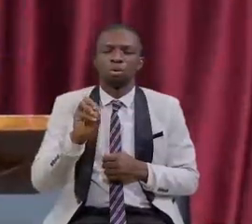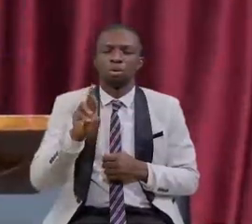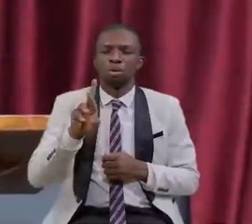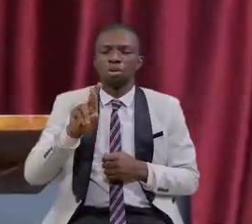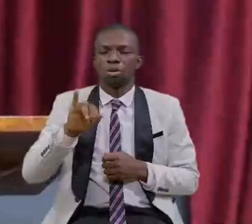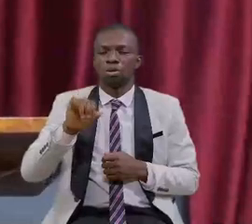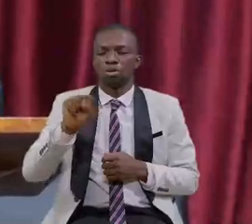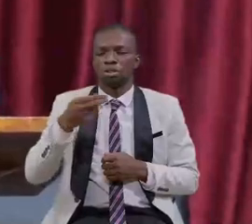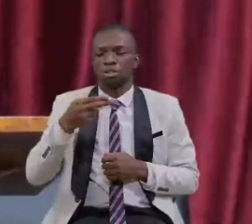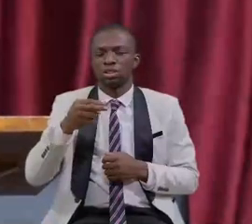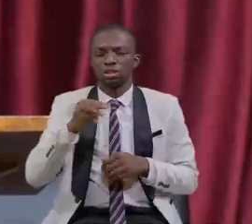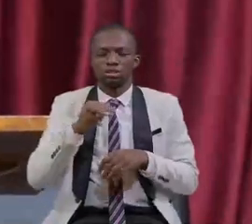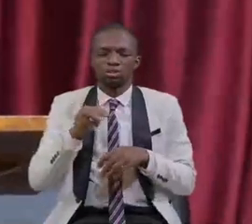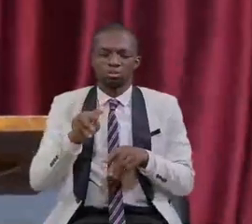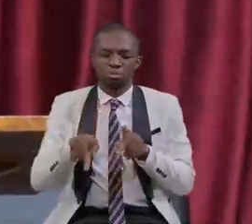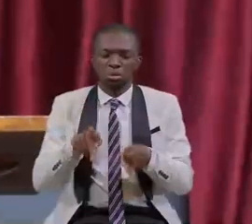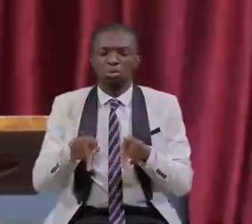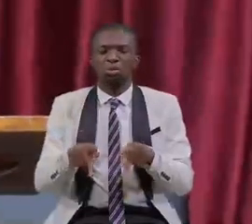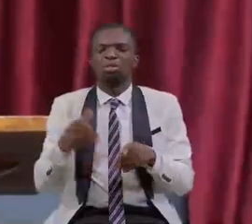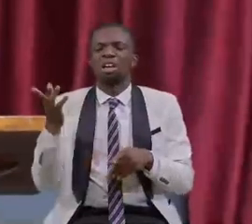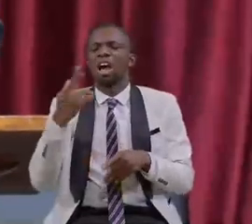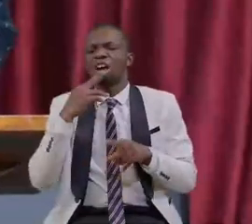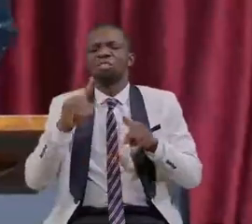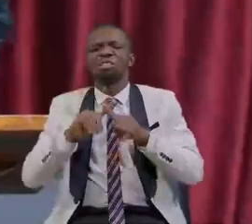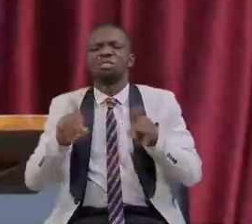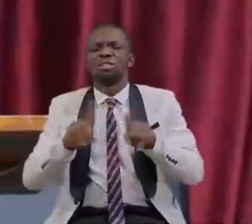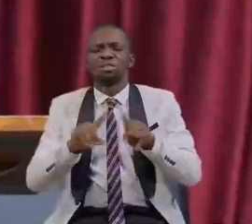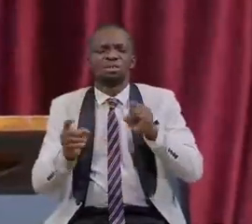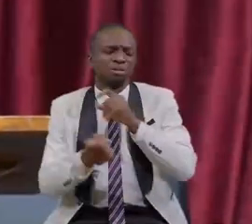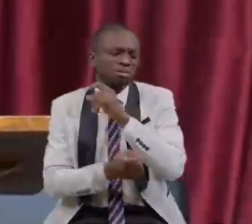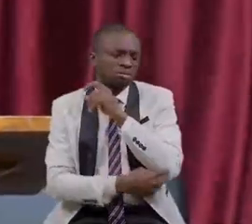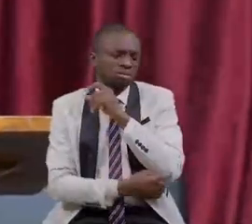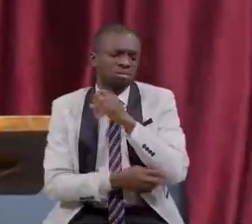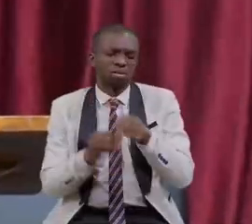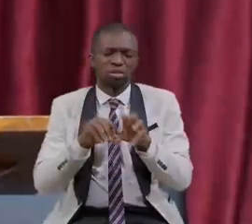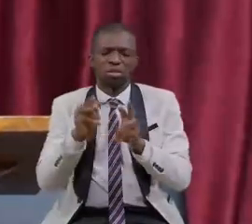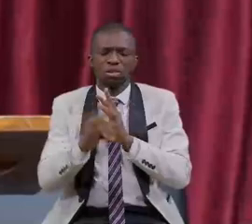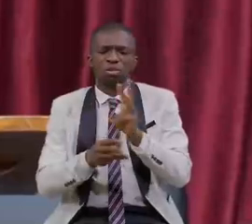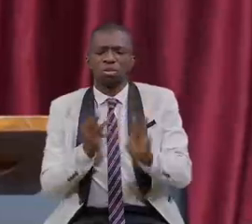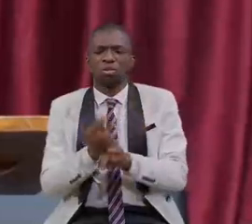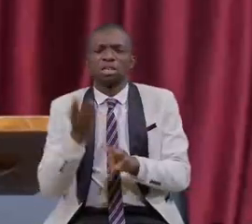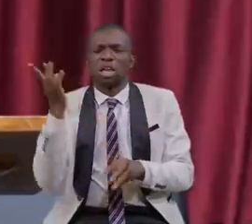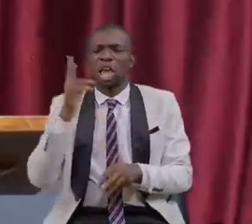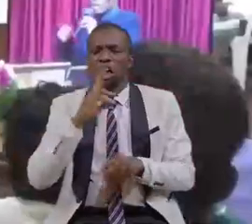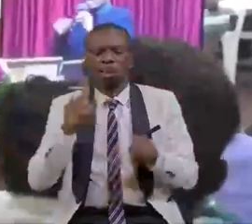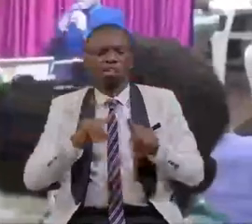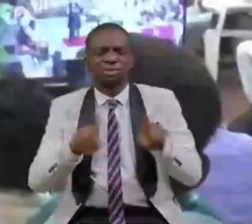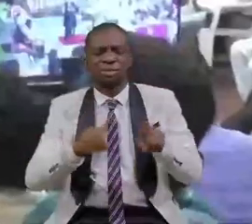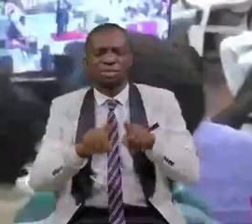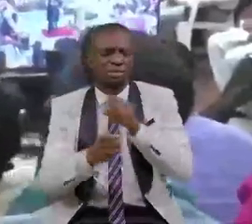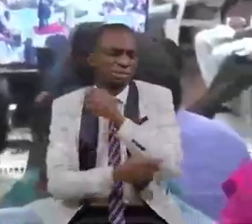des tentations dans le monde. Il y a des tentations dans chaque ville.